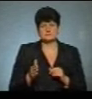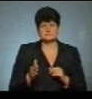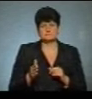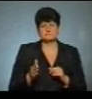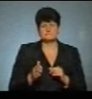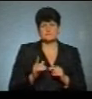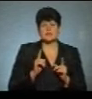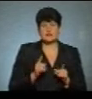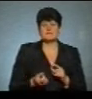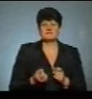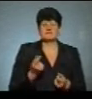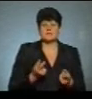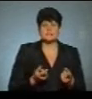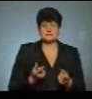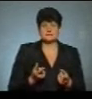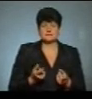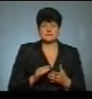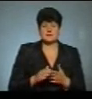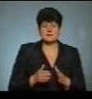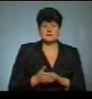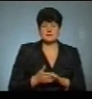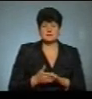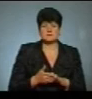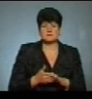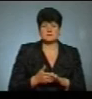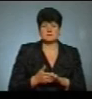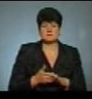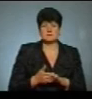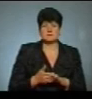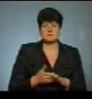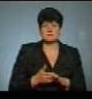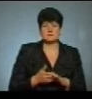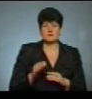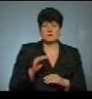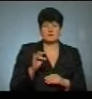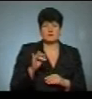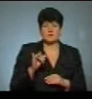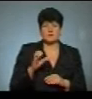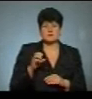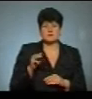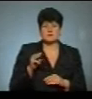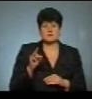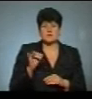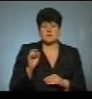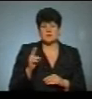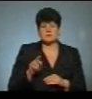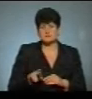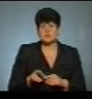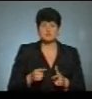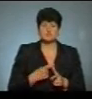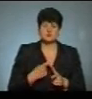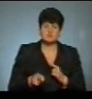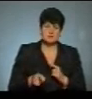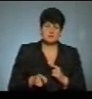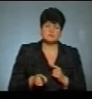навіть виникнення станів таких негативних, як там фрустрація, чи